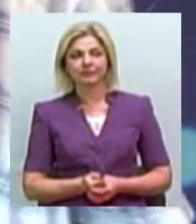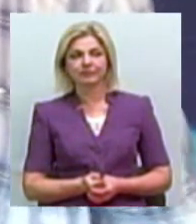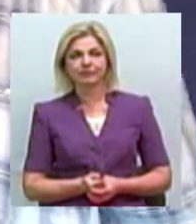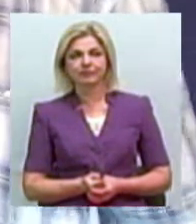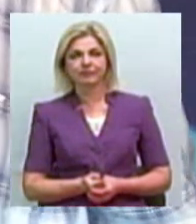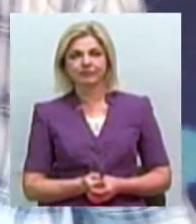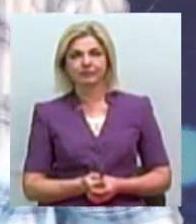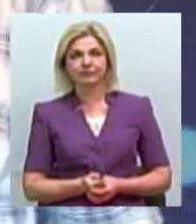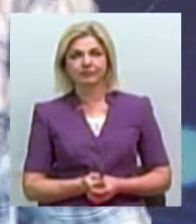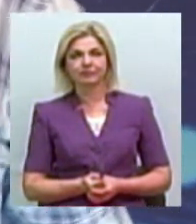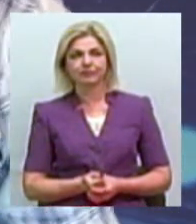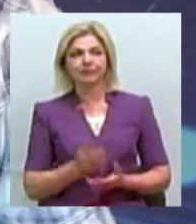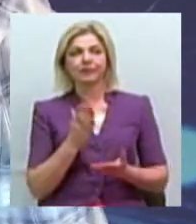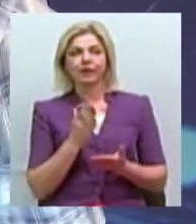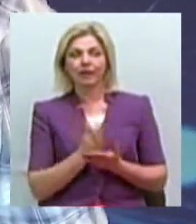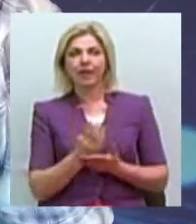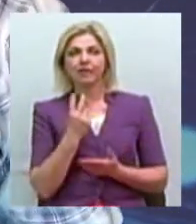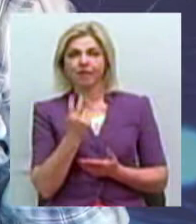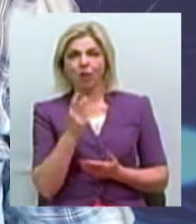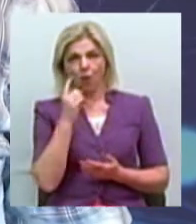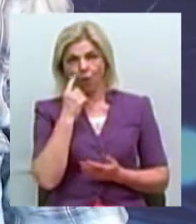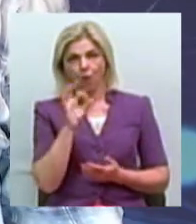принципі, є дві оцінки